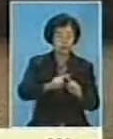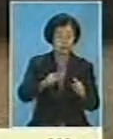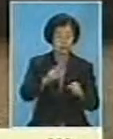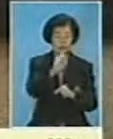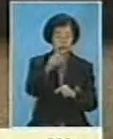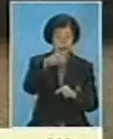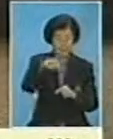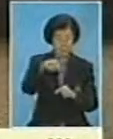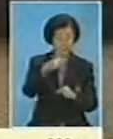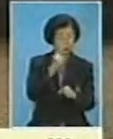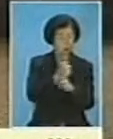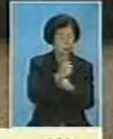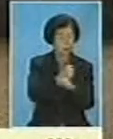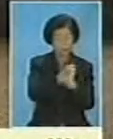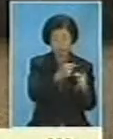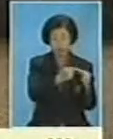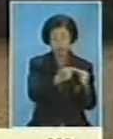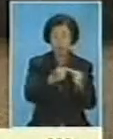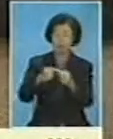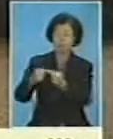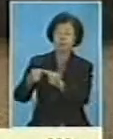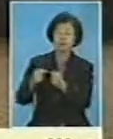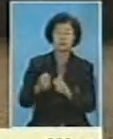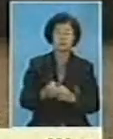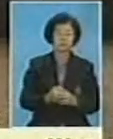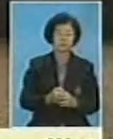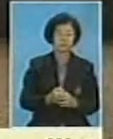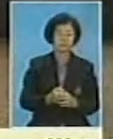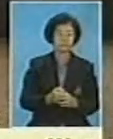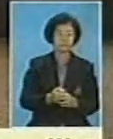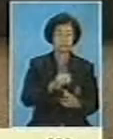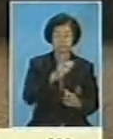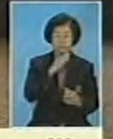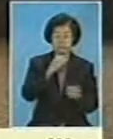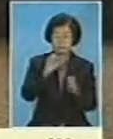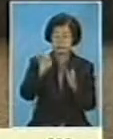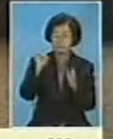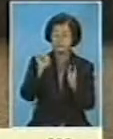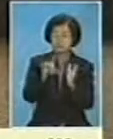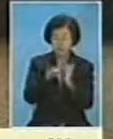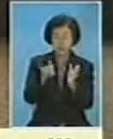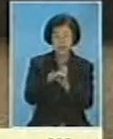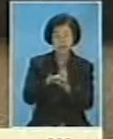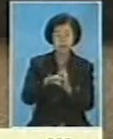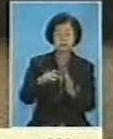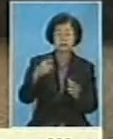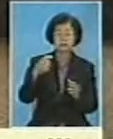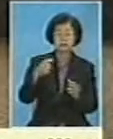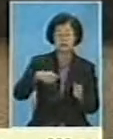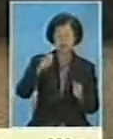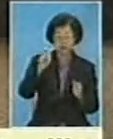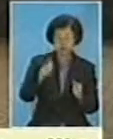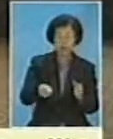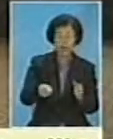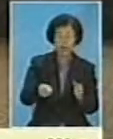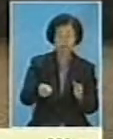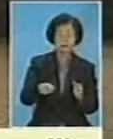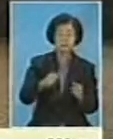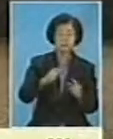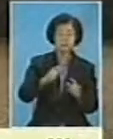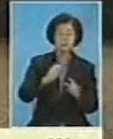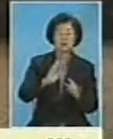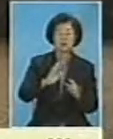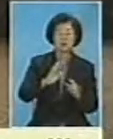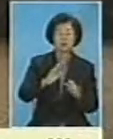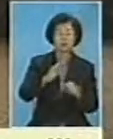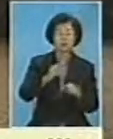งนี้ยังคงเดินหน้าที่จะดำเนินการต่อไปหากสุดท้ายแล้วศาลฎีกาแผนกคดีอาญาของผู้ดำร